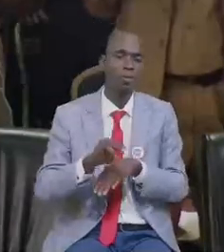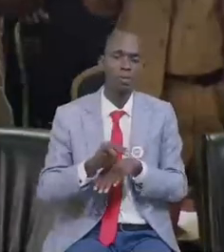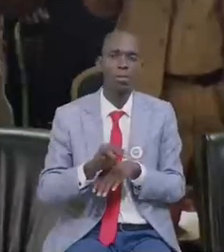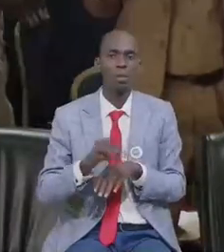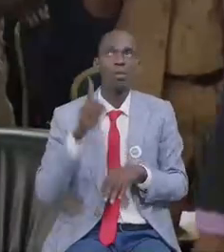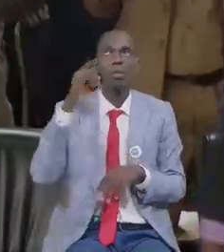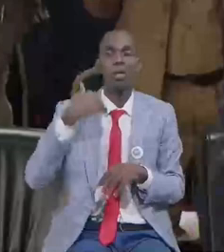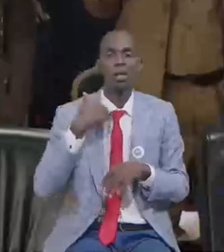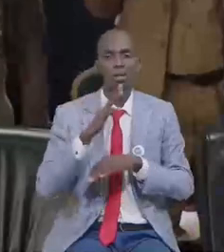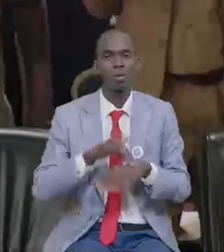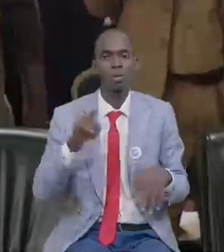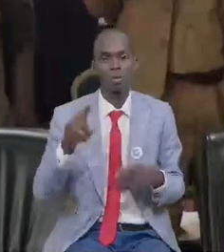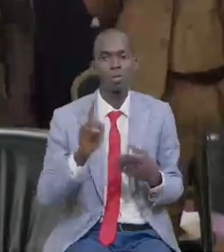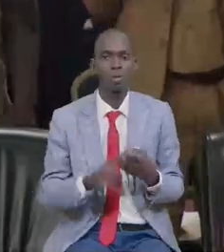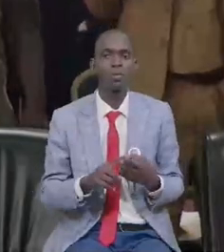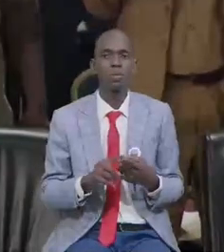lequel il t'a appelé.